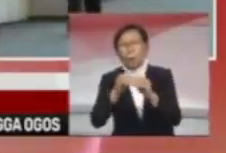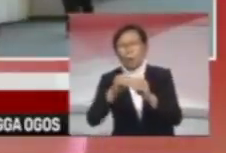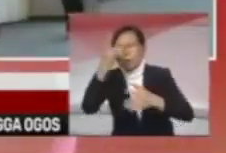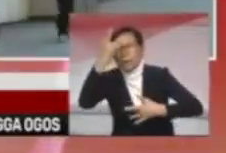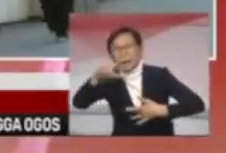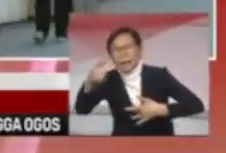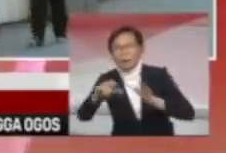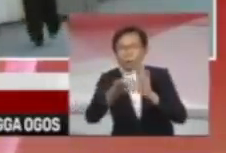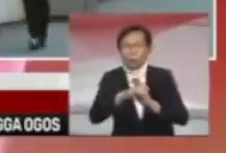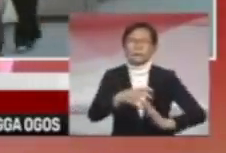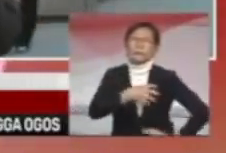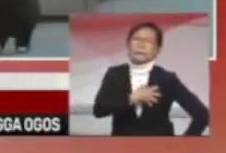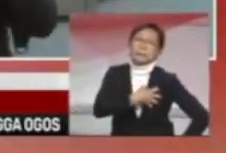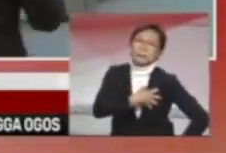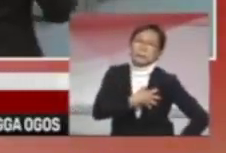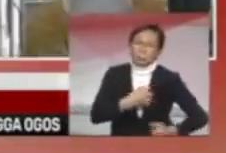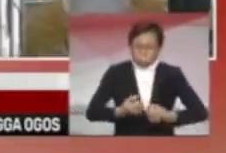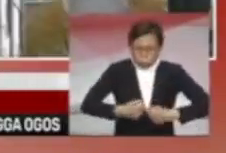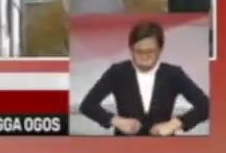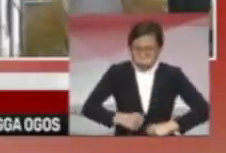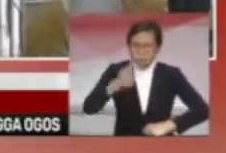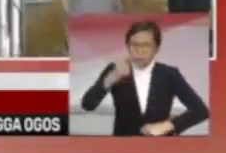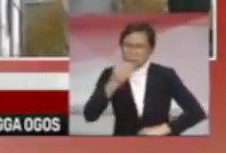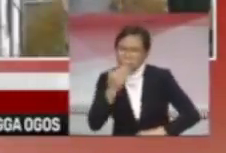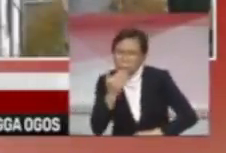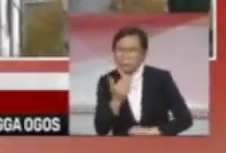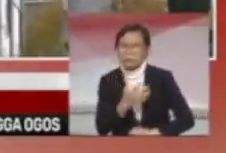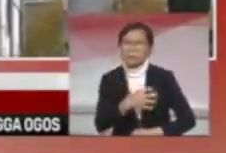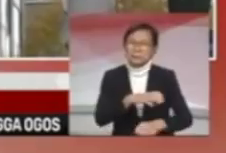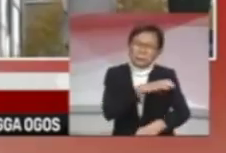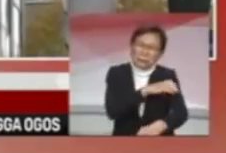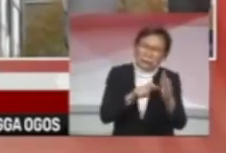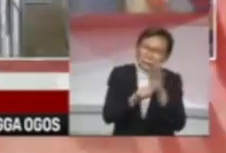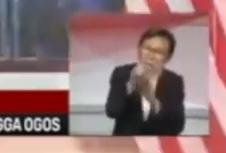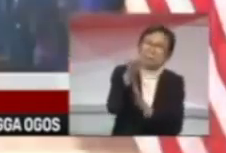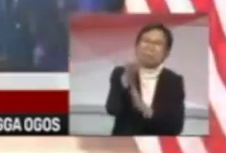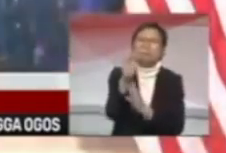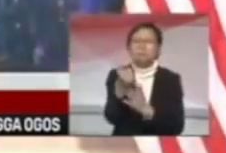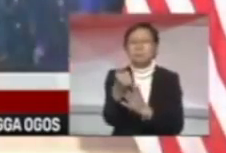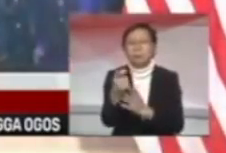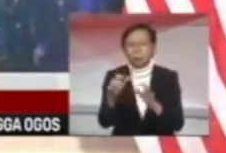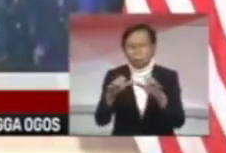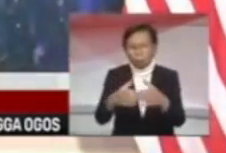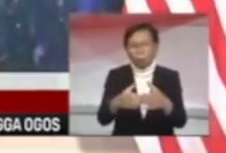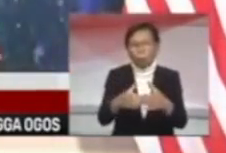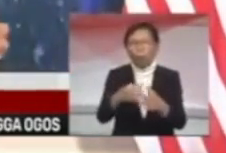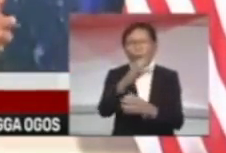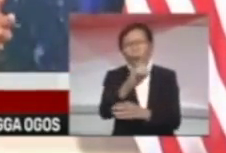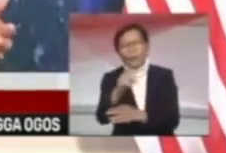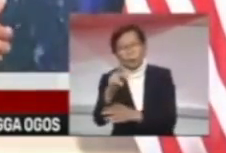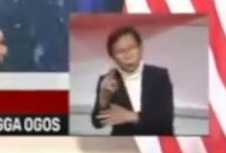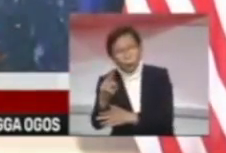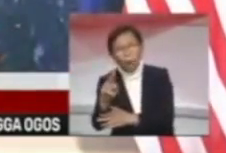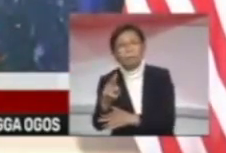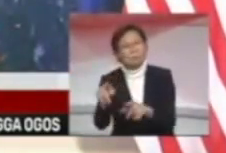seperti penyakit jantung obesity diabetes dan tekanan darah tinggi golongan orang kelainan upaya